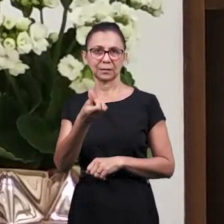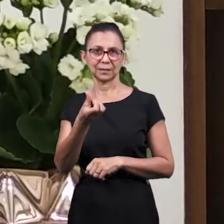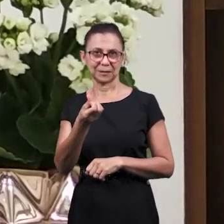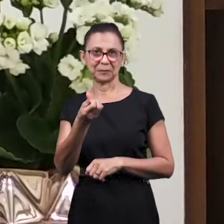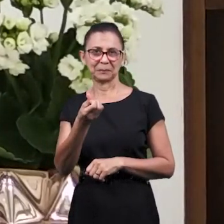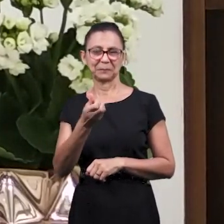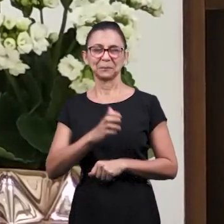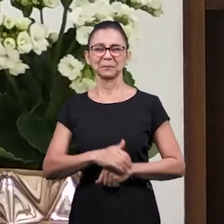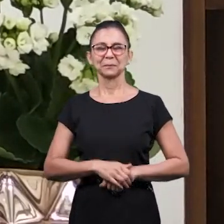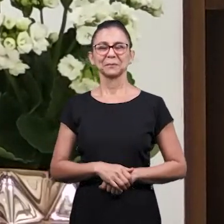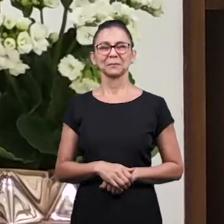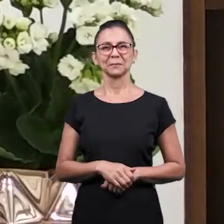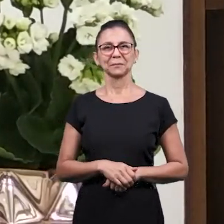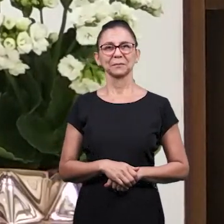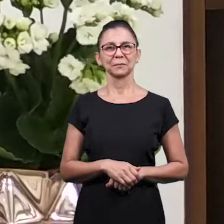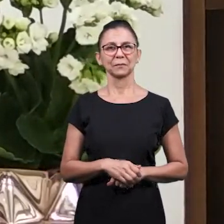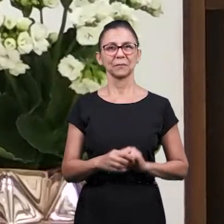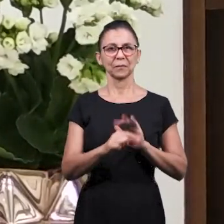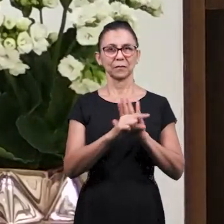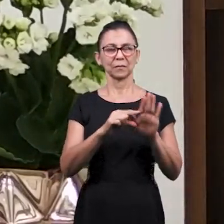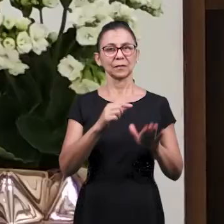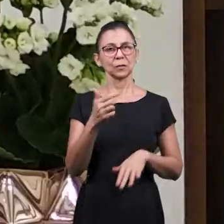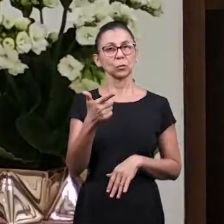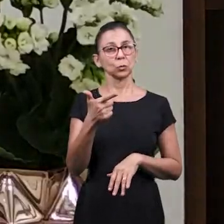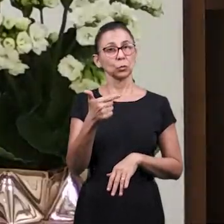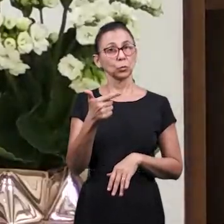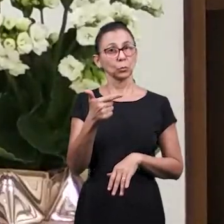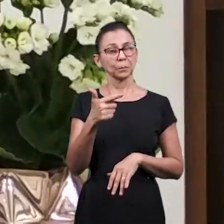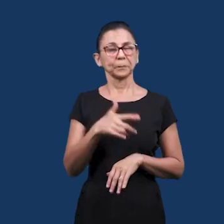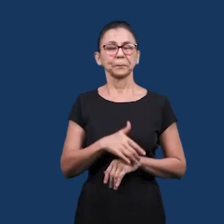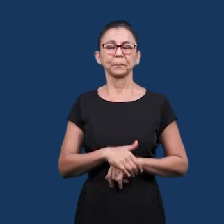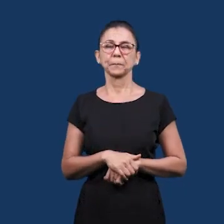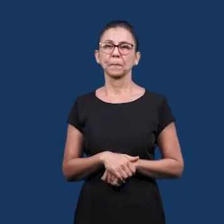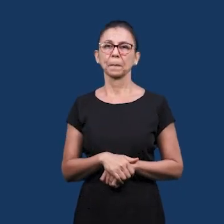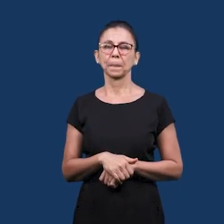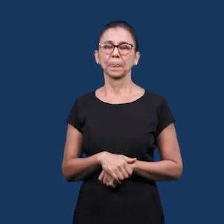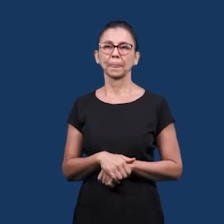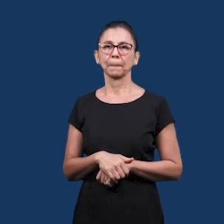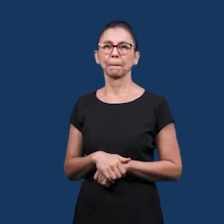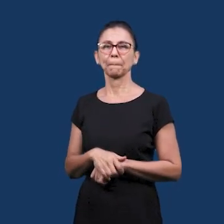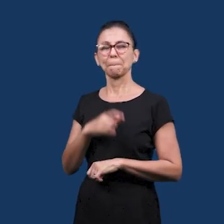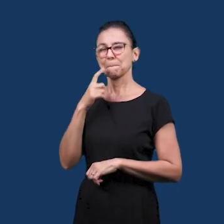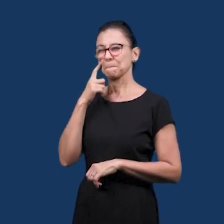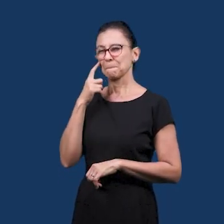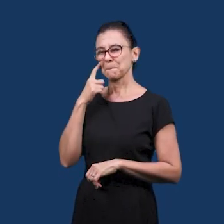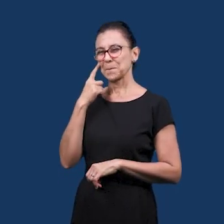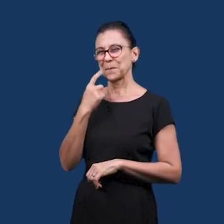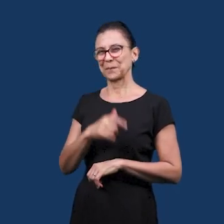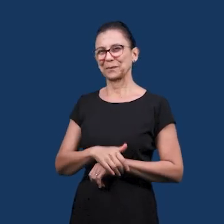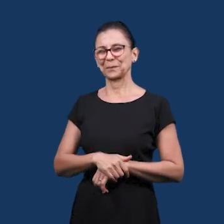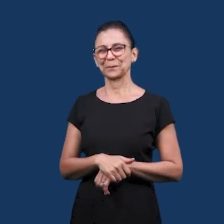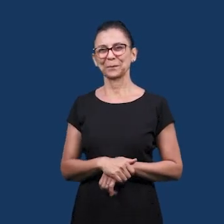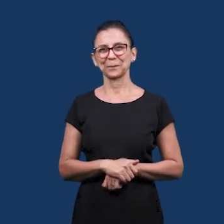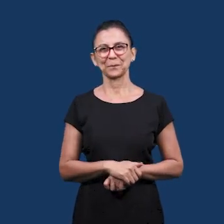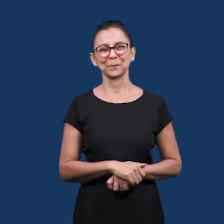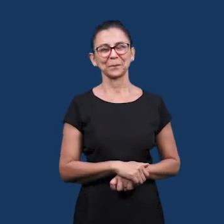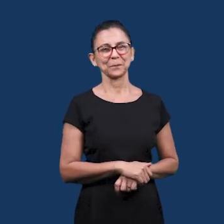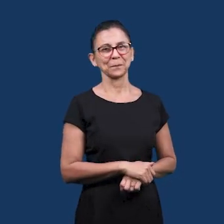книга Псалтырь, стих 115, глава 115, стих 12.